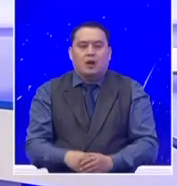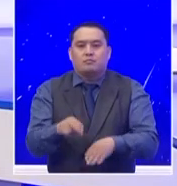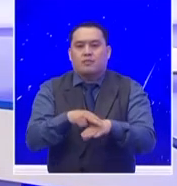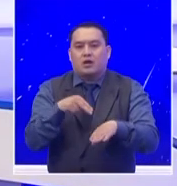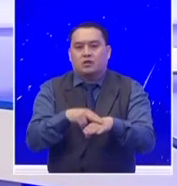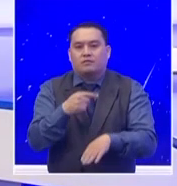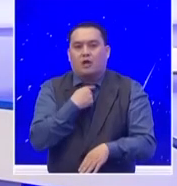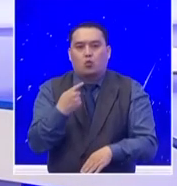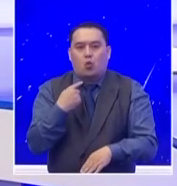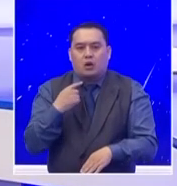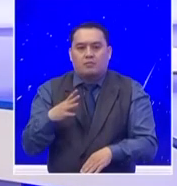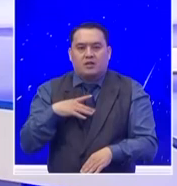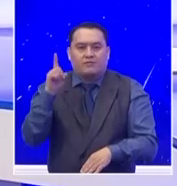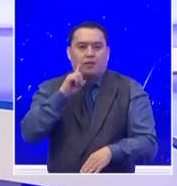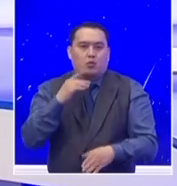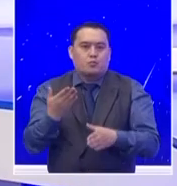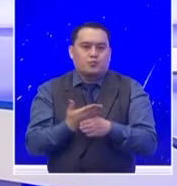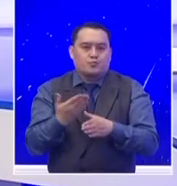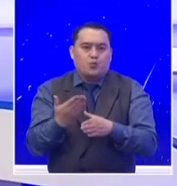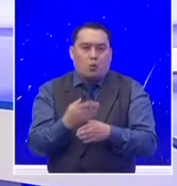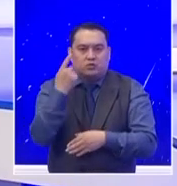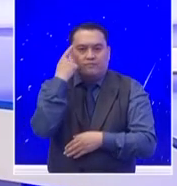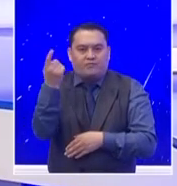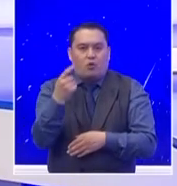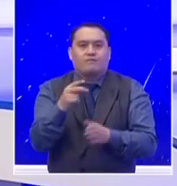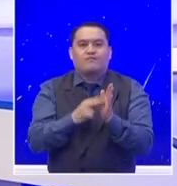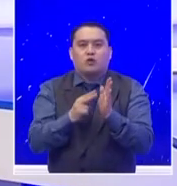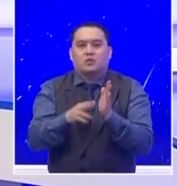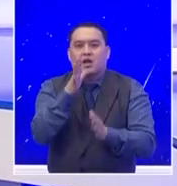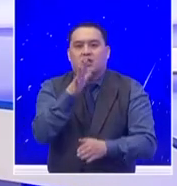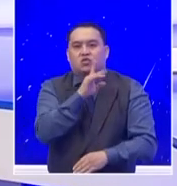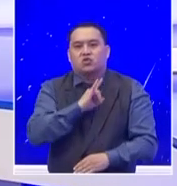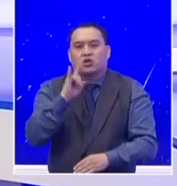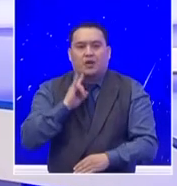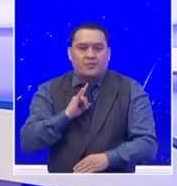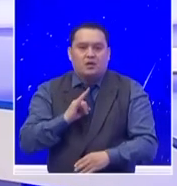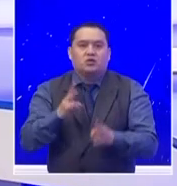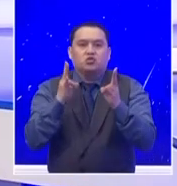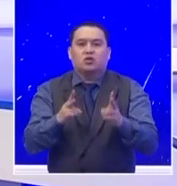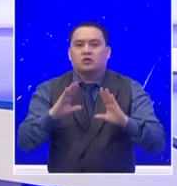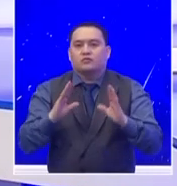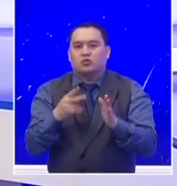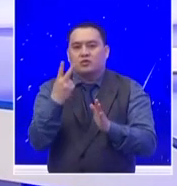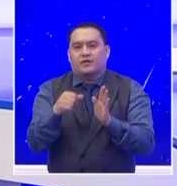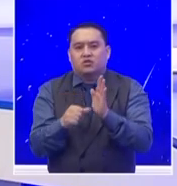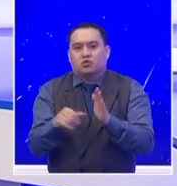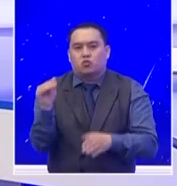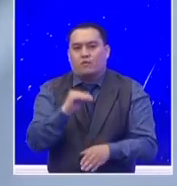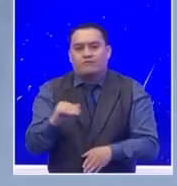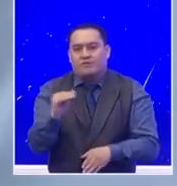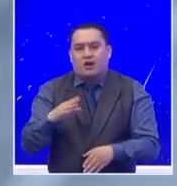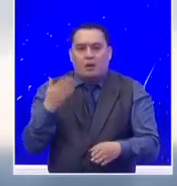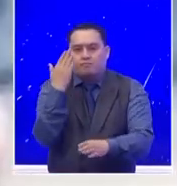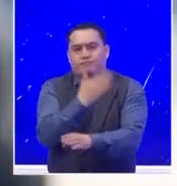Полицейский в Талдыкургане оказал своевременную помощь, потерявшей сознание на улице 80-летней женщине. Инцидент произошел